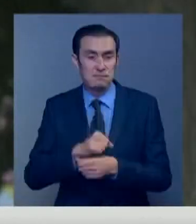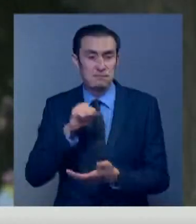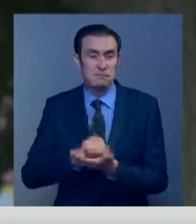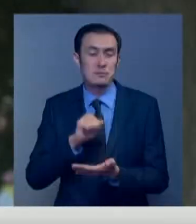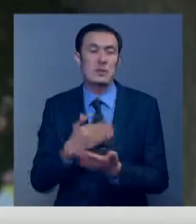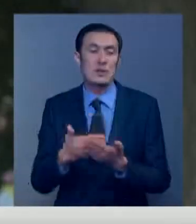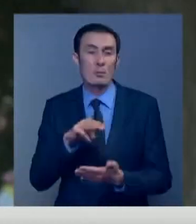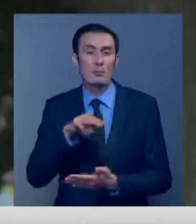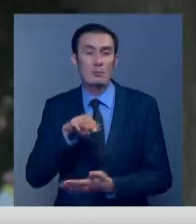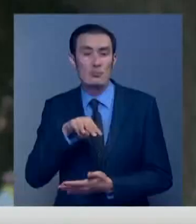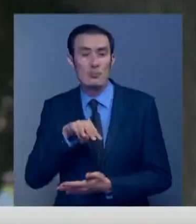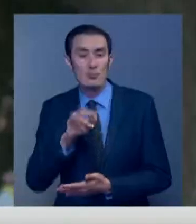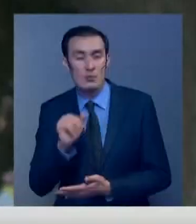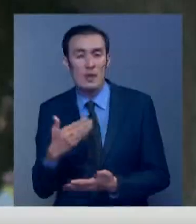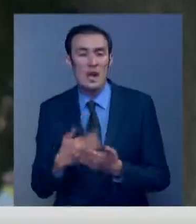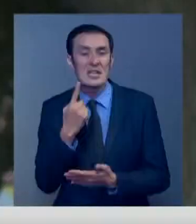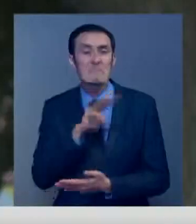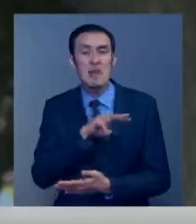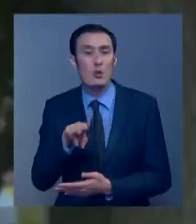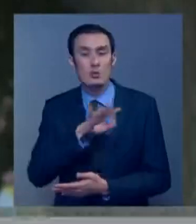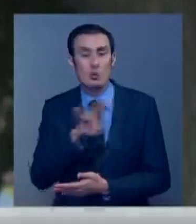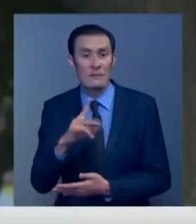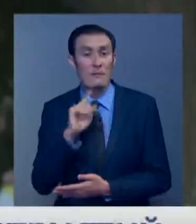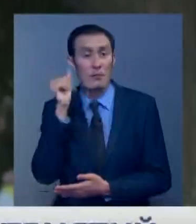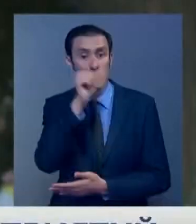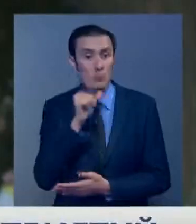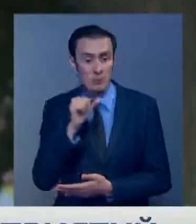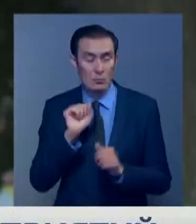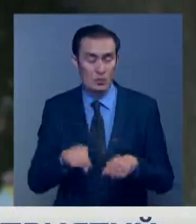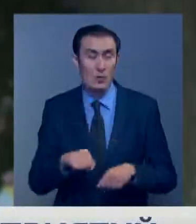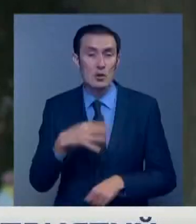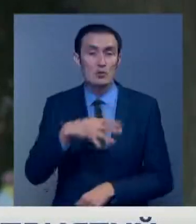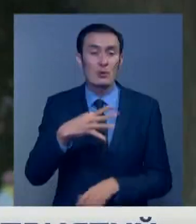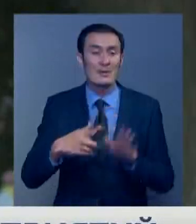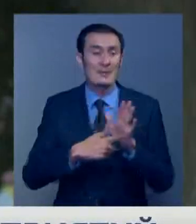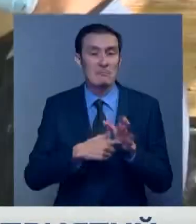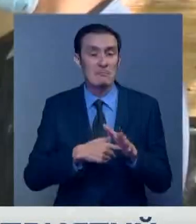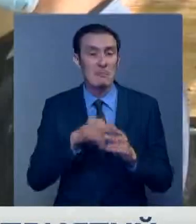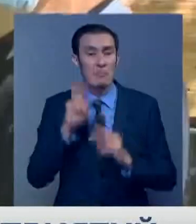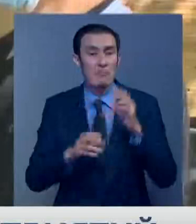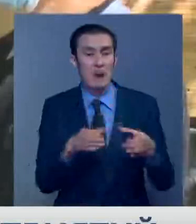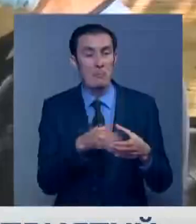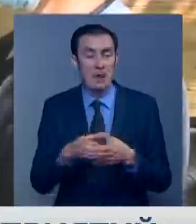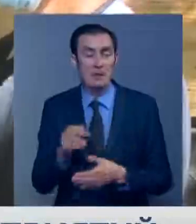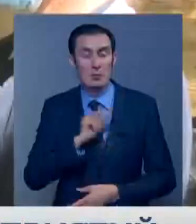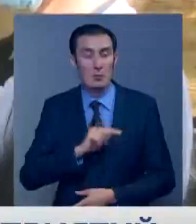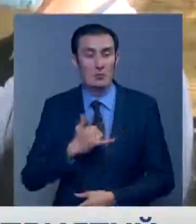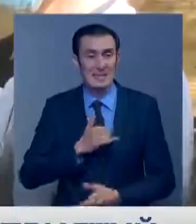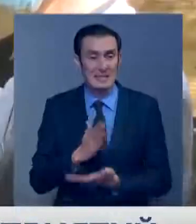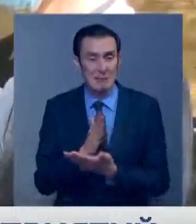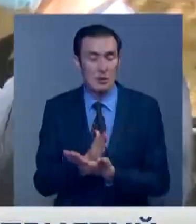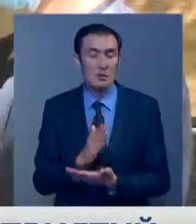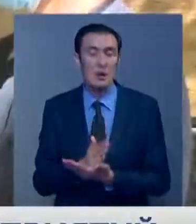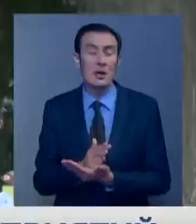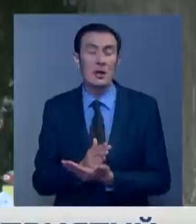произвести муки порядка до 1 000 000 тонн в год. 47 предприятий у нас имеются, но